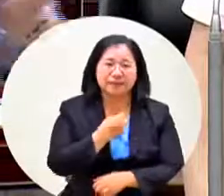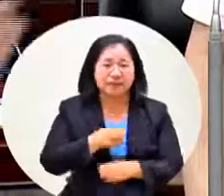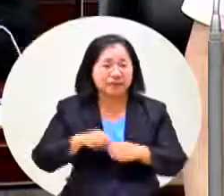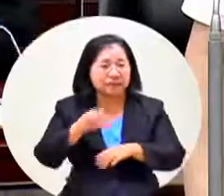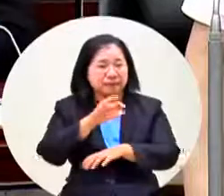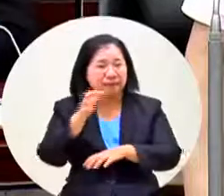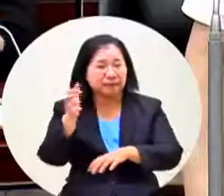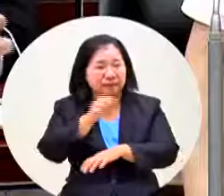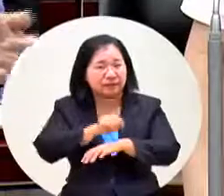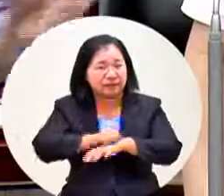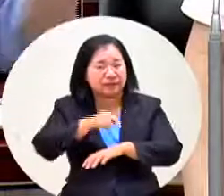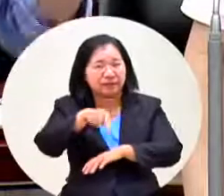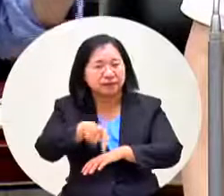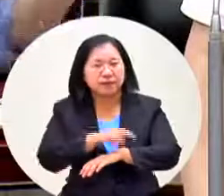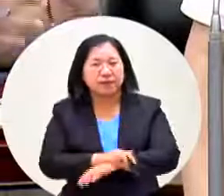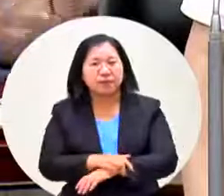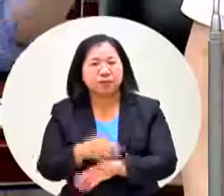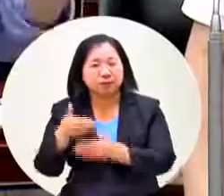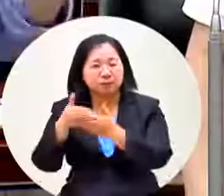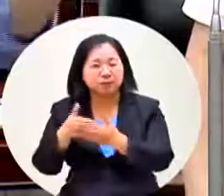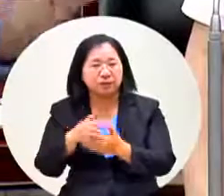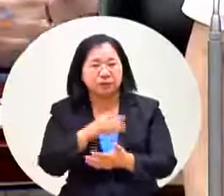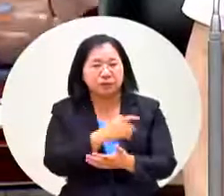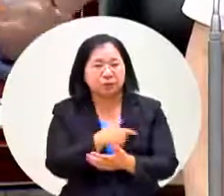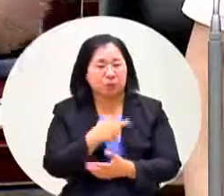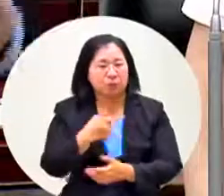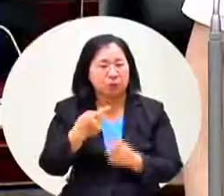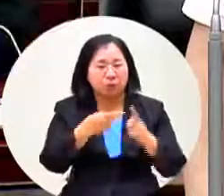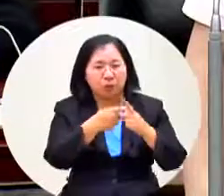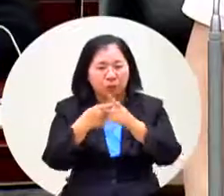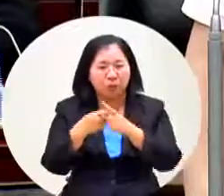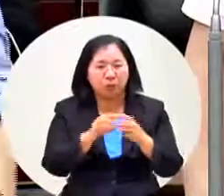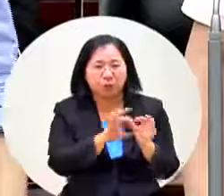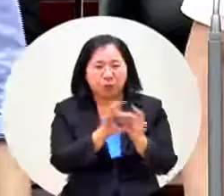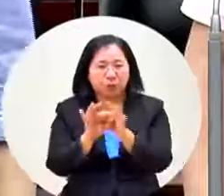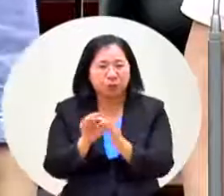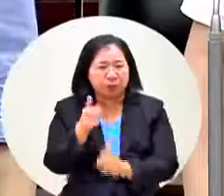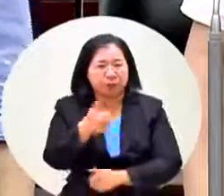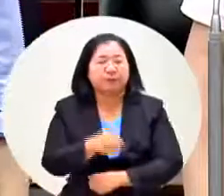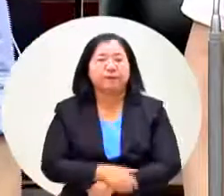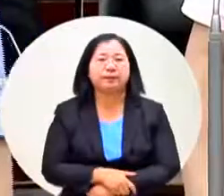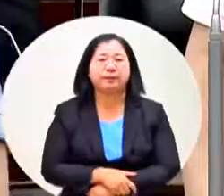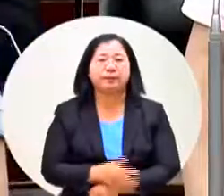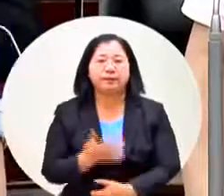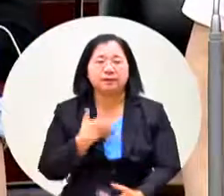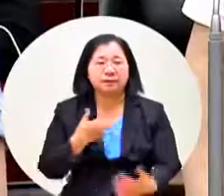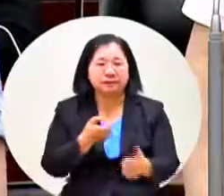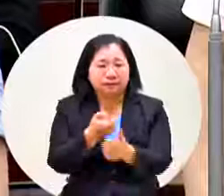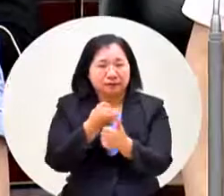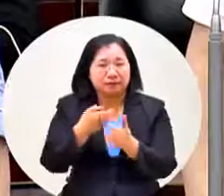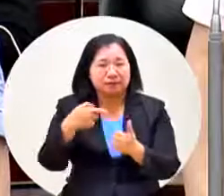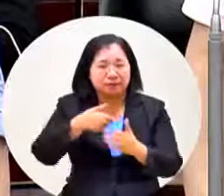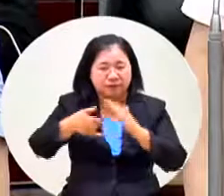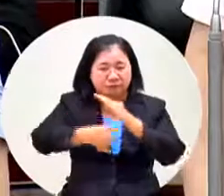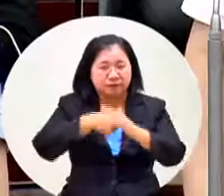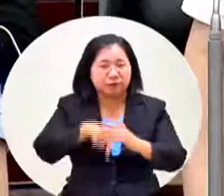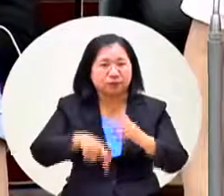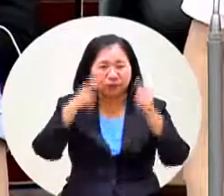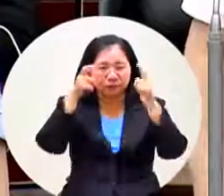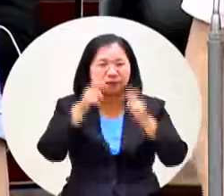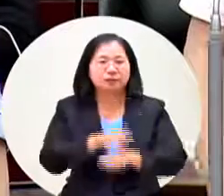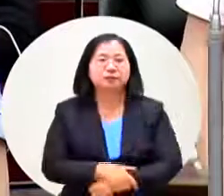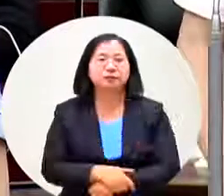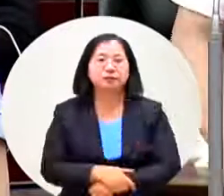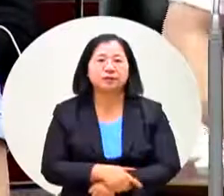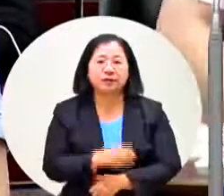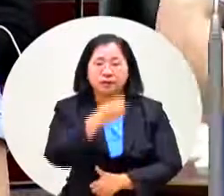坡、中国大陆，他有很不错的人脉。我们是希望把这些人脉引进高雄。年轻人创业最大